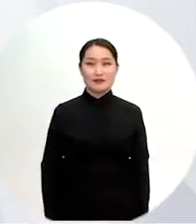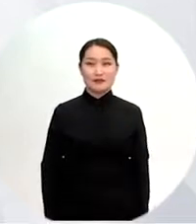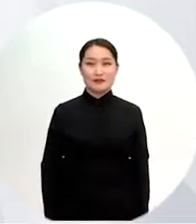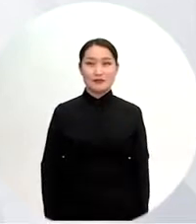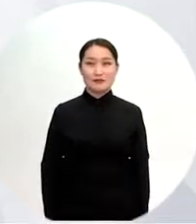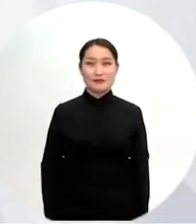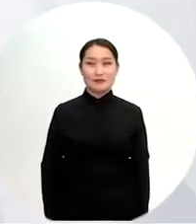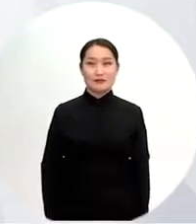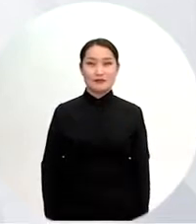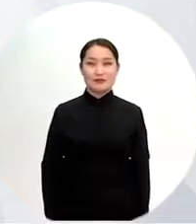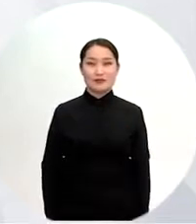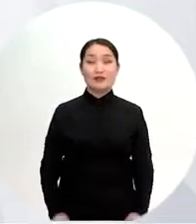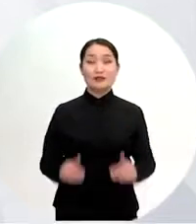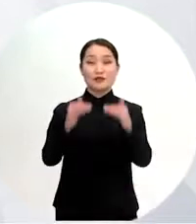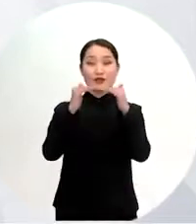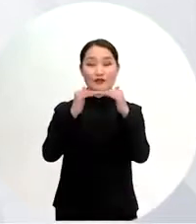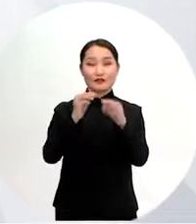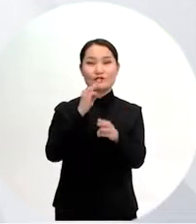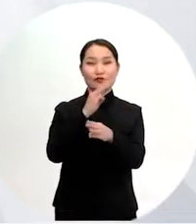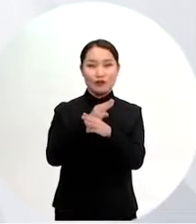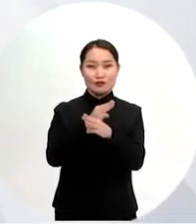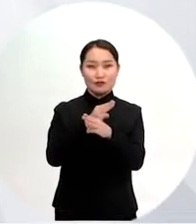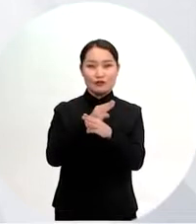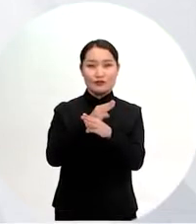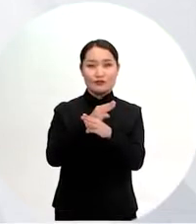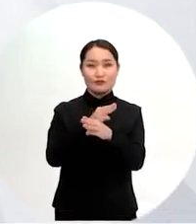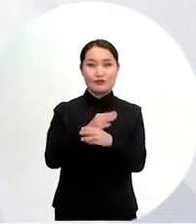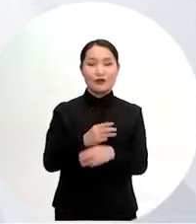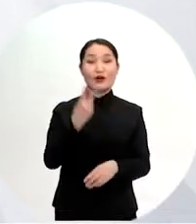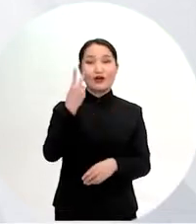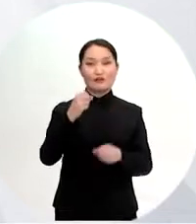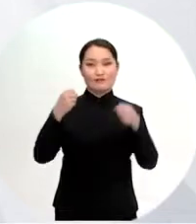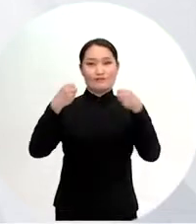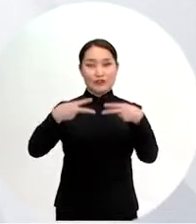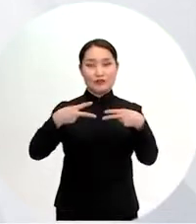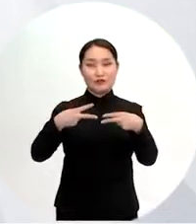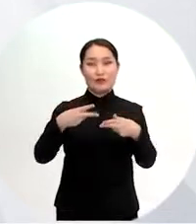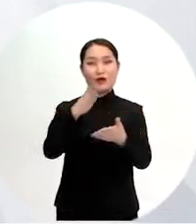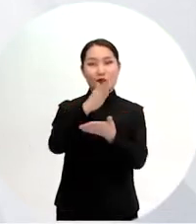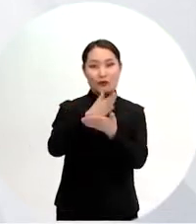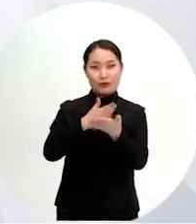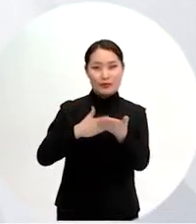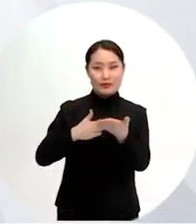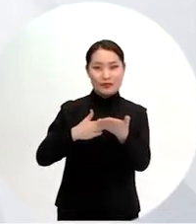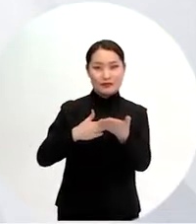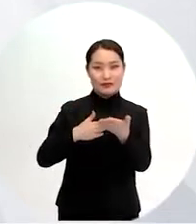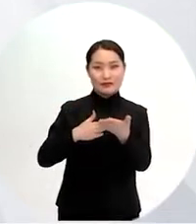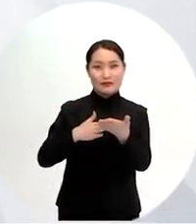Эндээс тэгш тоо нь 2 тэнцүү хэсэгт хуваагддаг